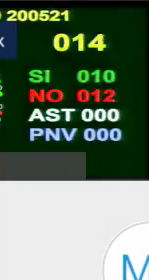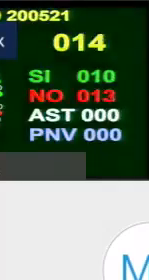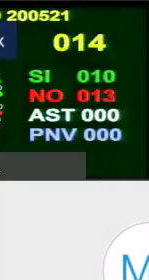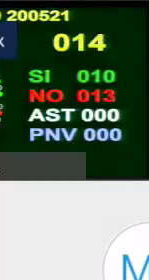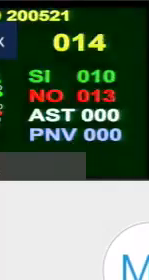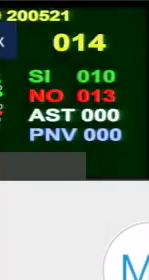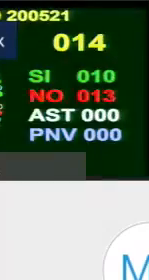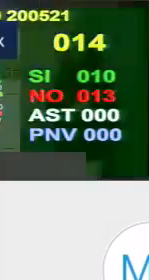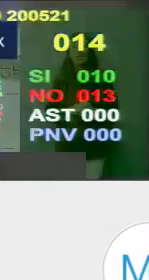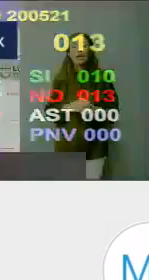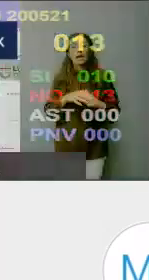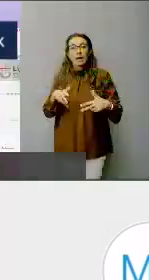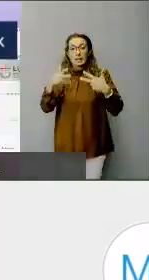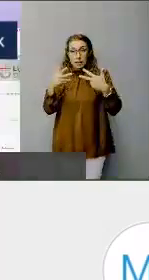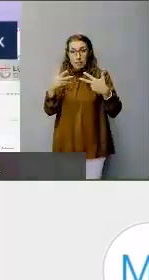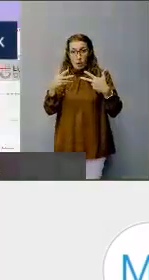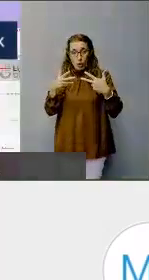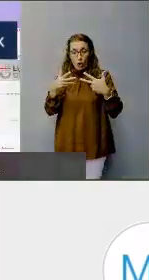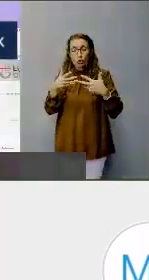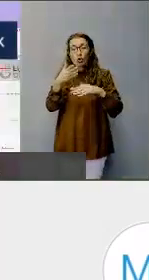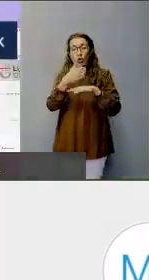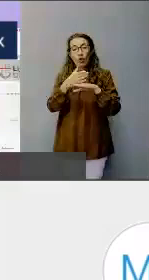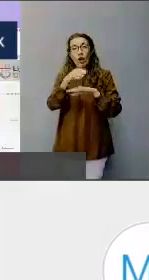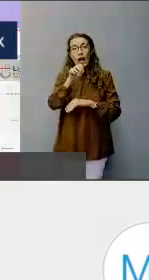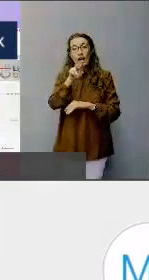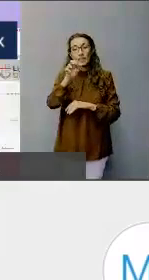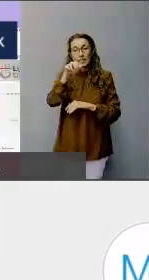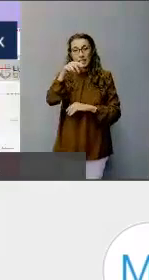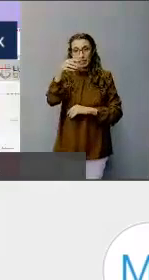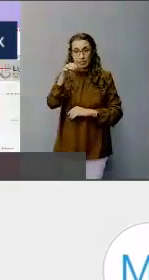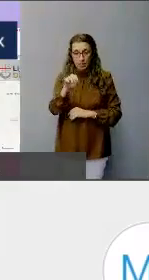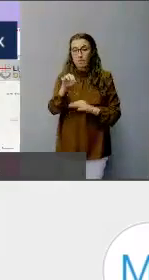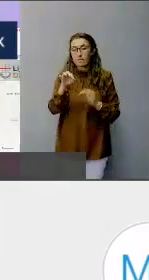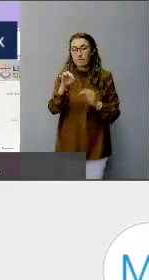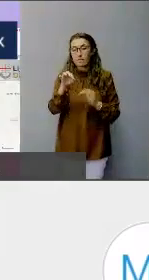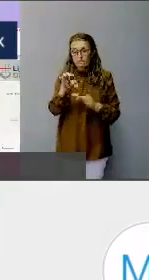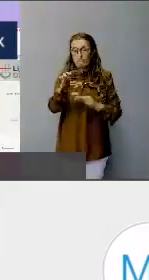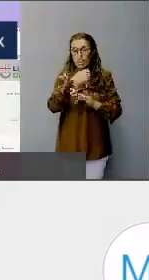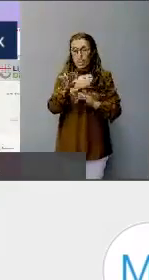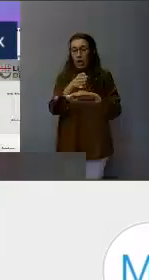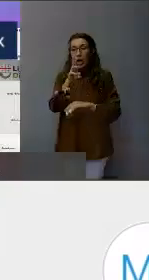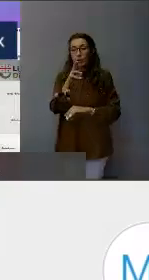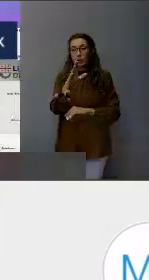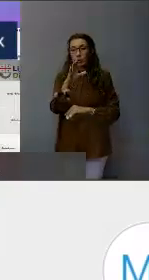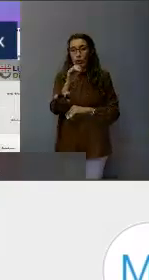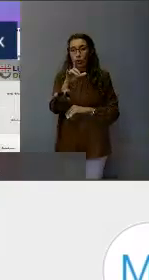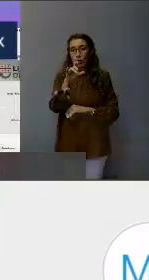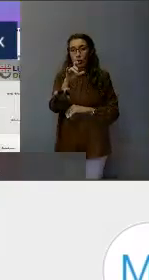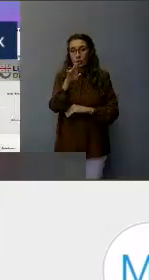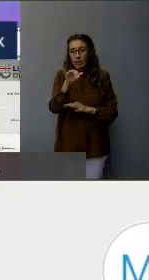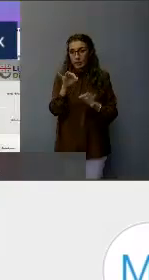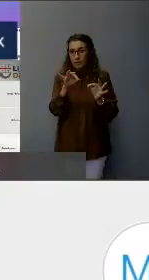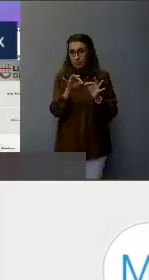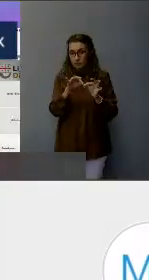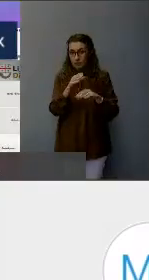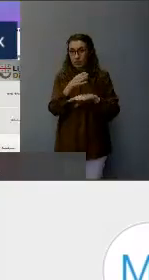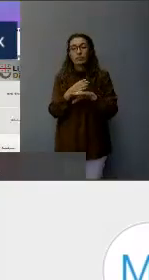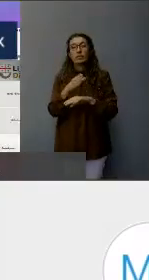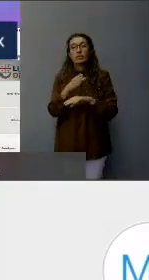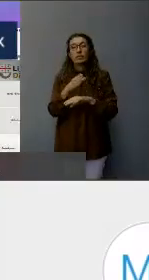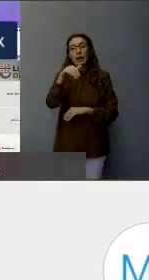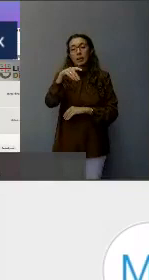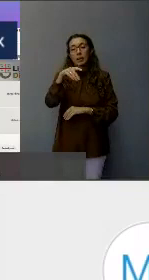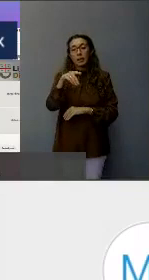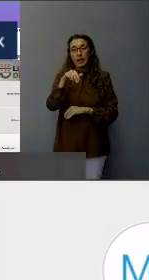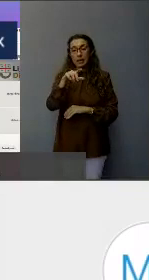da remoto sul numero 209 grazie consigliera bruccoleri contrario è